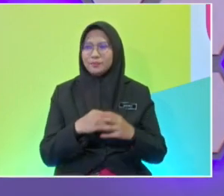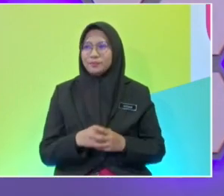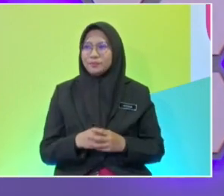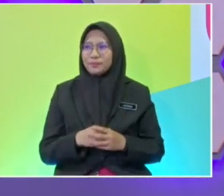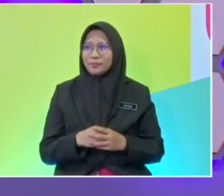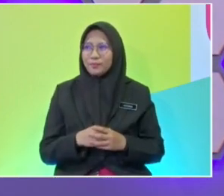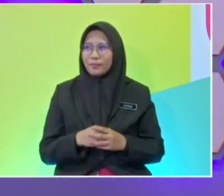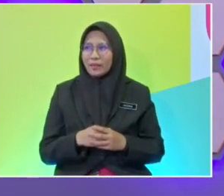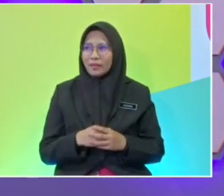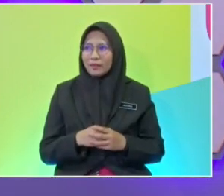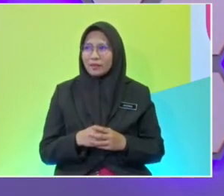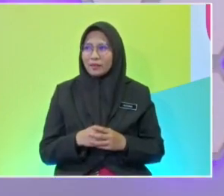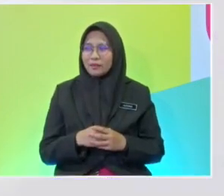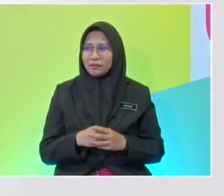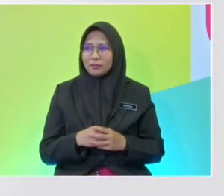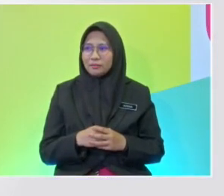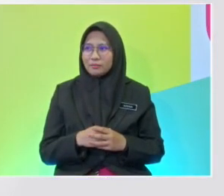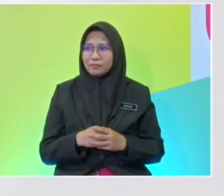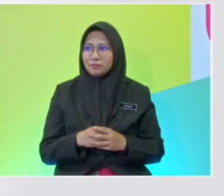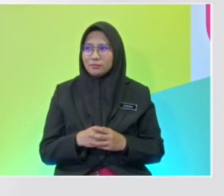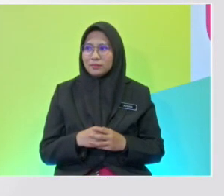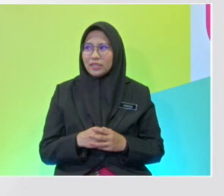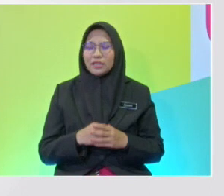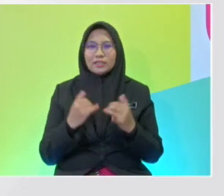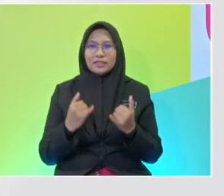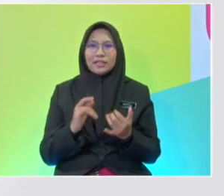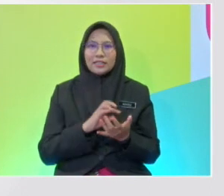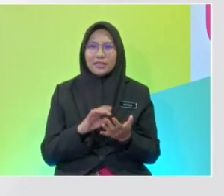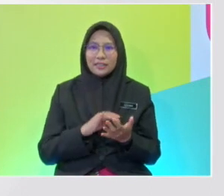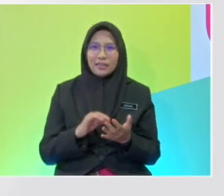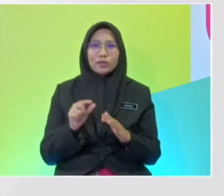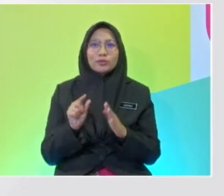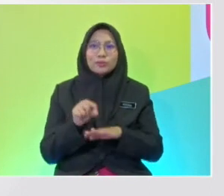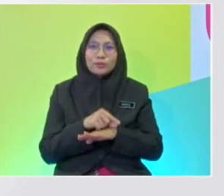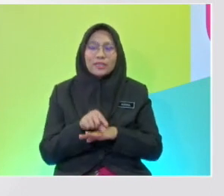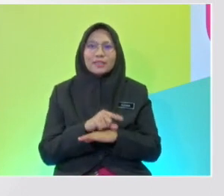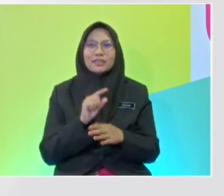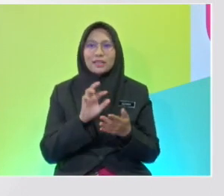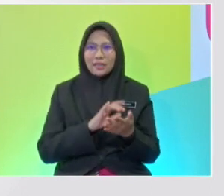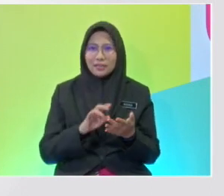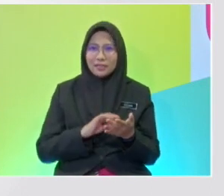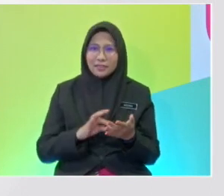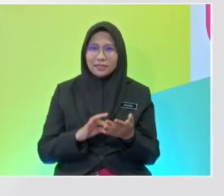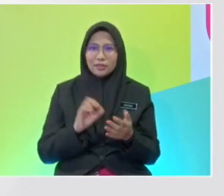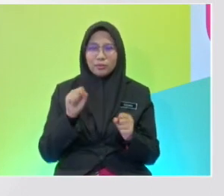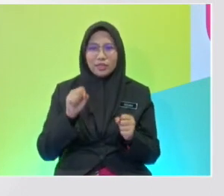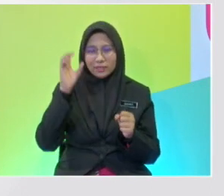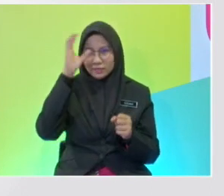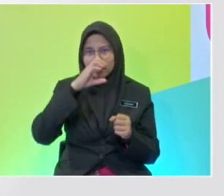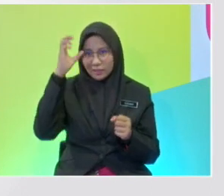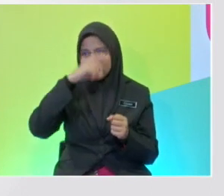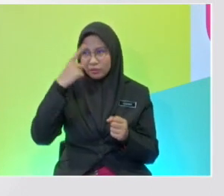kita masukkan nilai Kita cari apa jumlah nilai dia oke so ini contoh